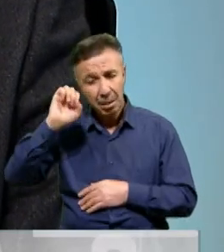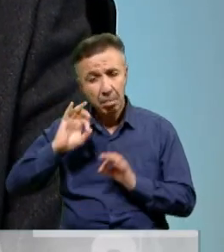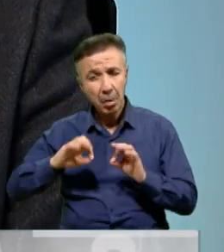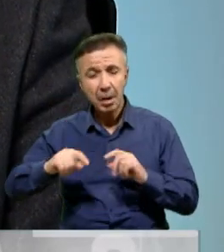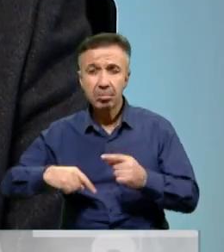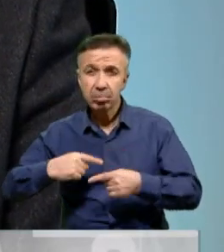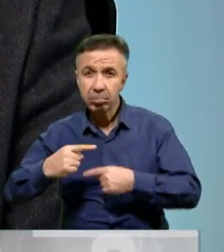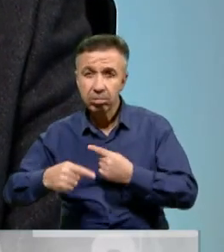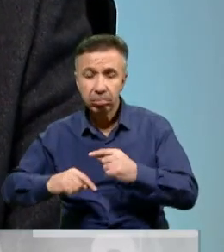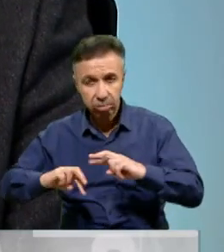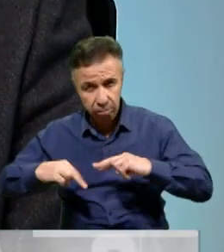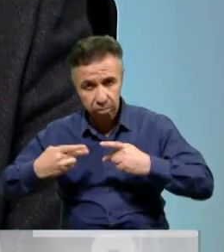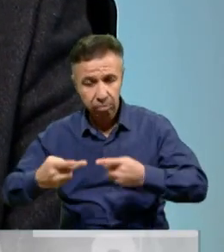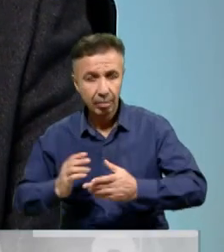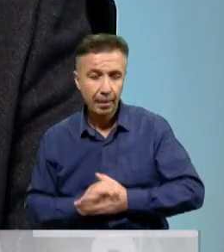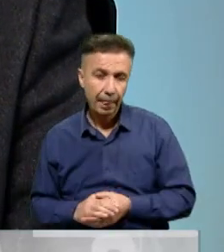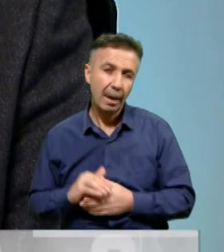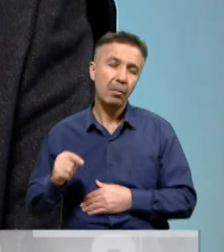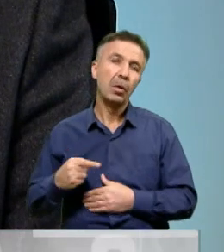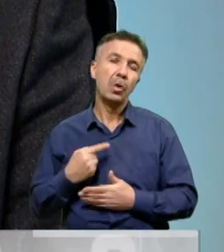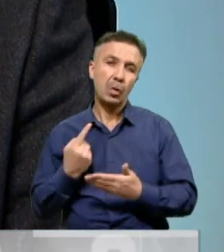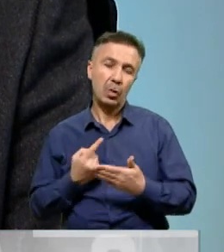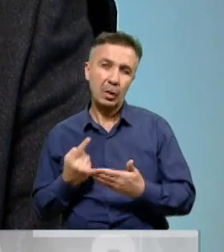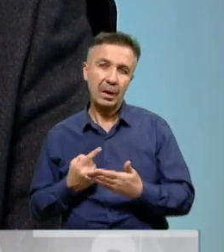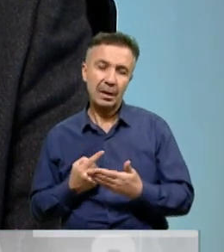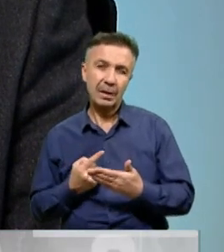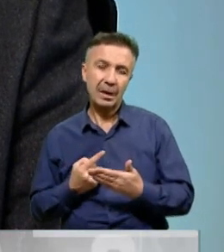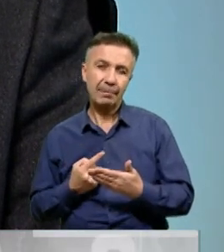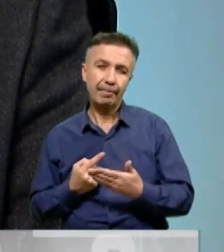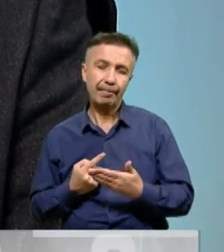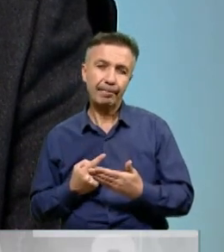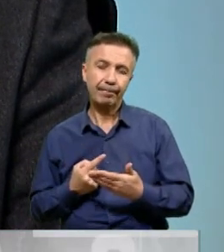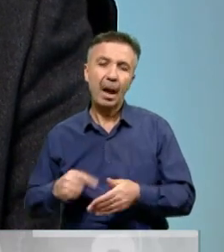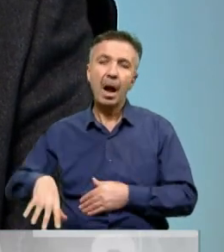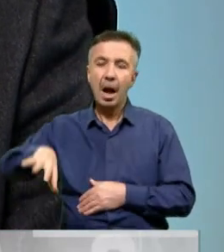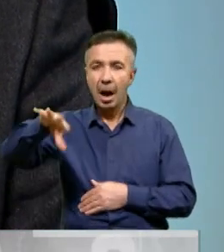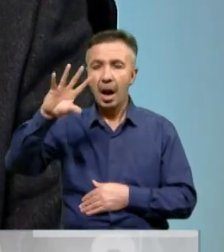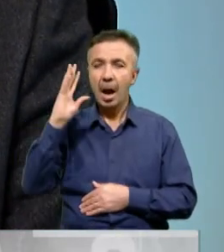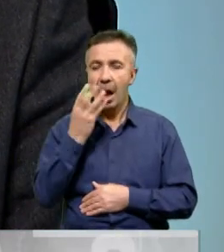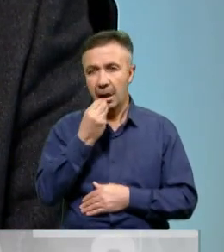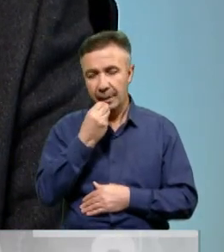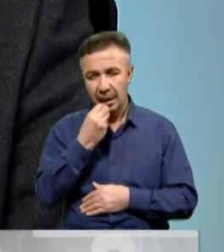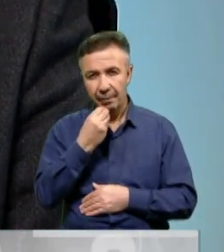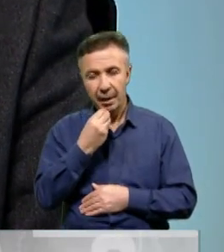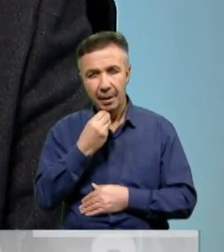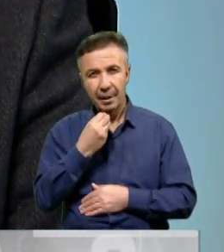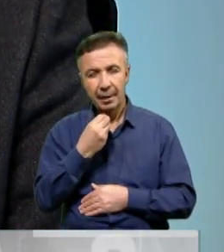böylece bu nöbet, bu Kur'an'ı ezberleme ve ezberletme